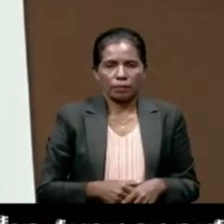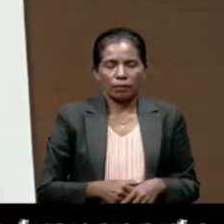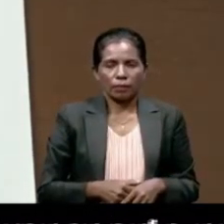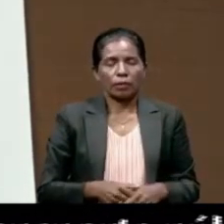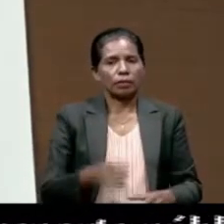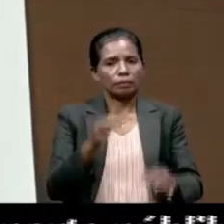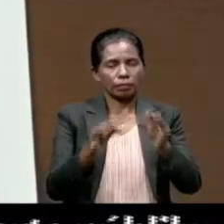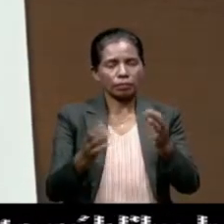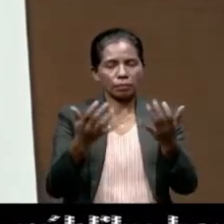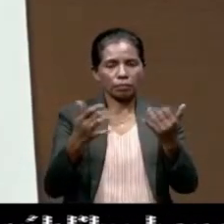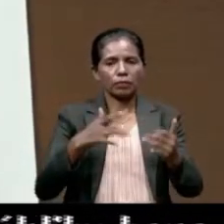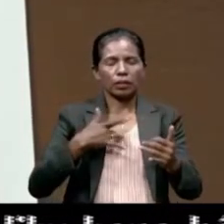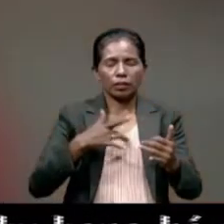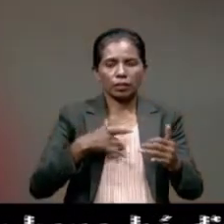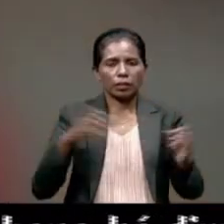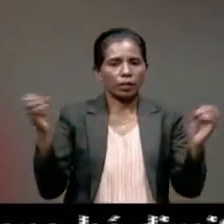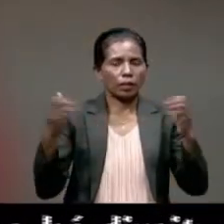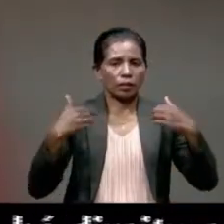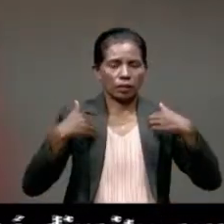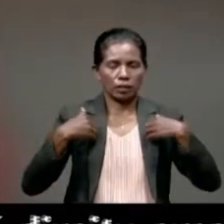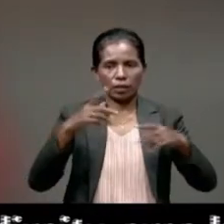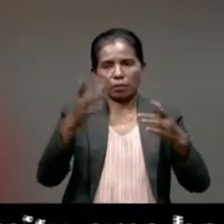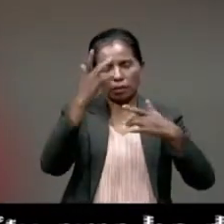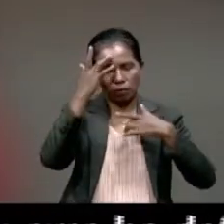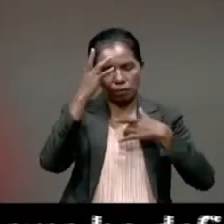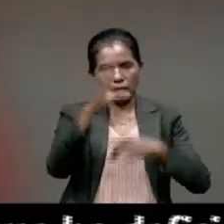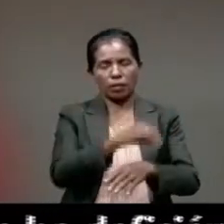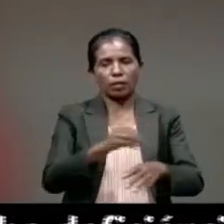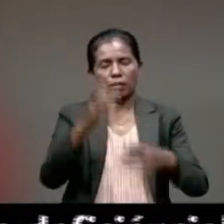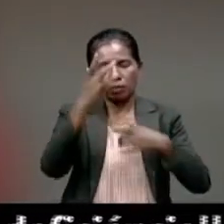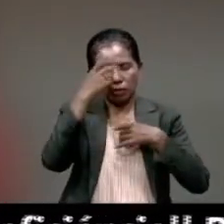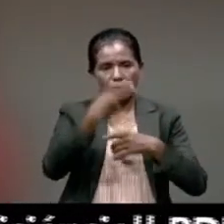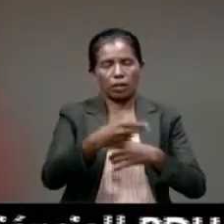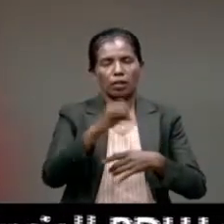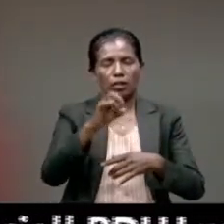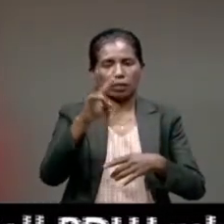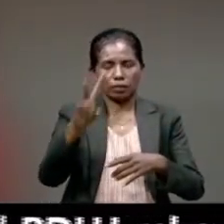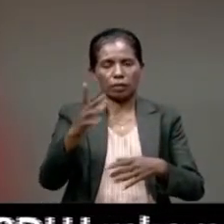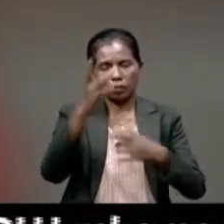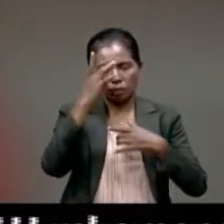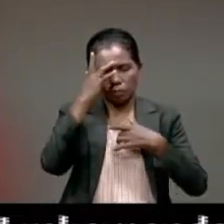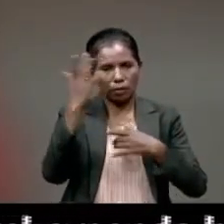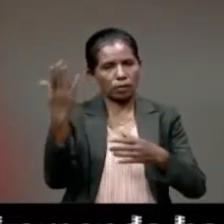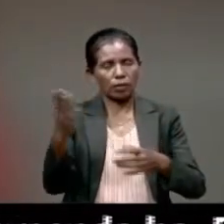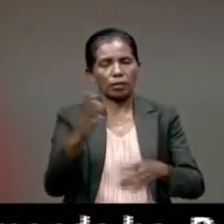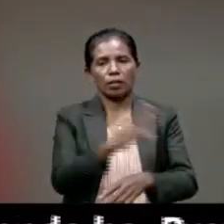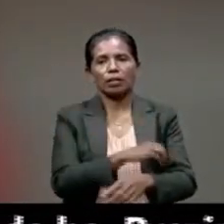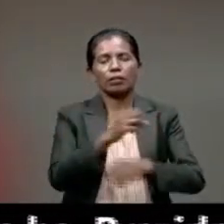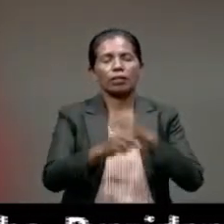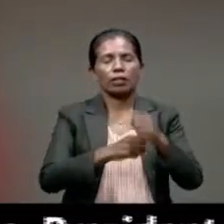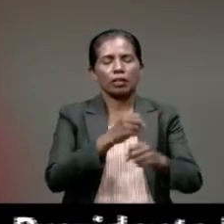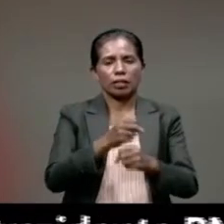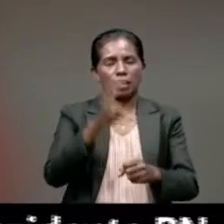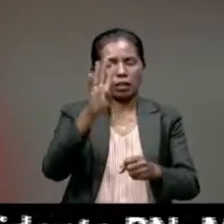Mas que no ne sentimento nela moço e a paciente afetado vírus HIV, nebe retan moras refere quase tinan